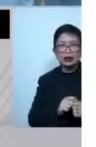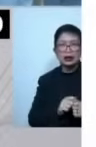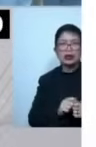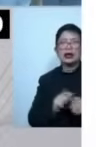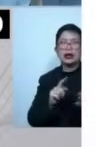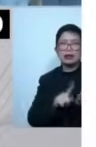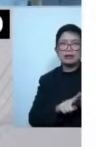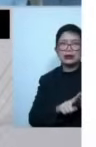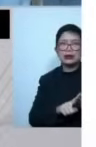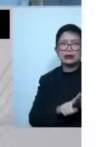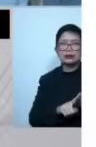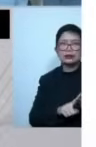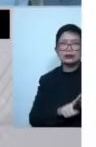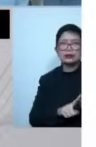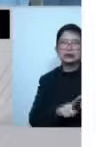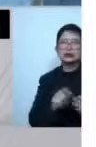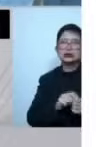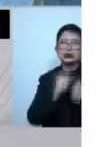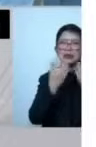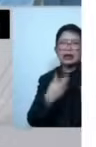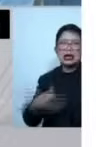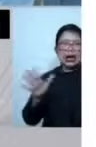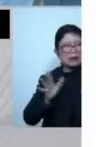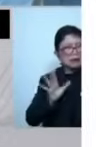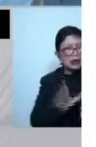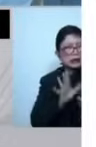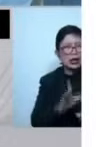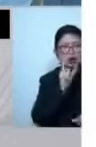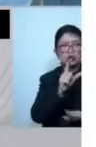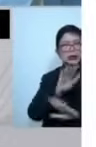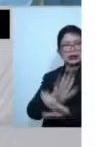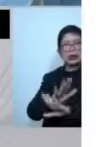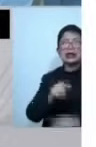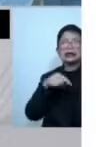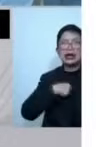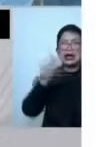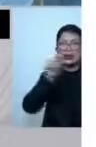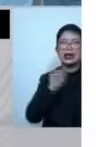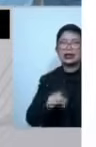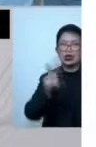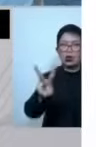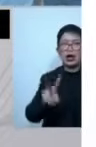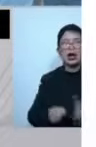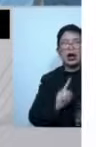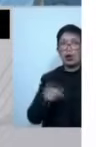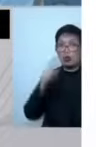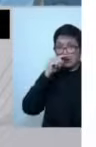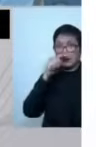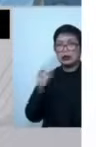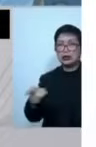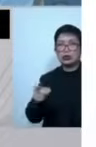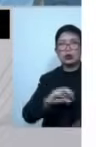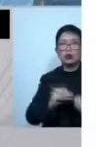menggunakan panggung debat ini sebagai sarana berkomunikasi dengan publik, menyampaikan pikiran-pikirannya, menyampaikan apa yang